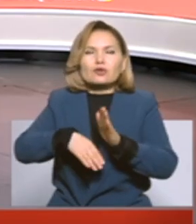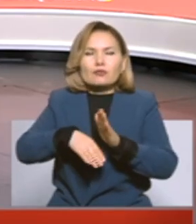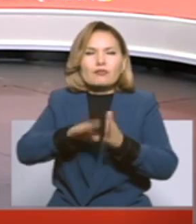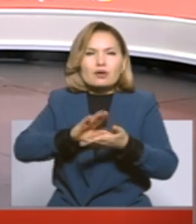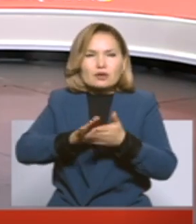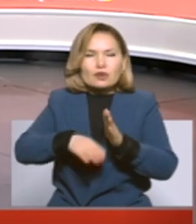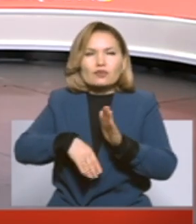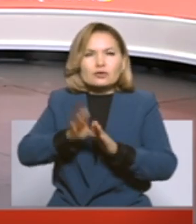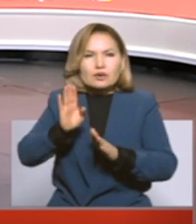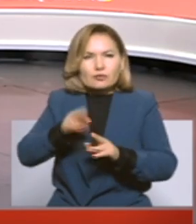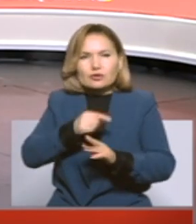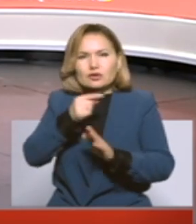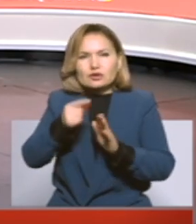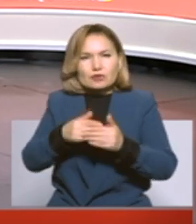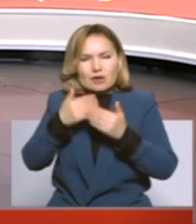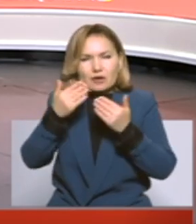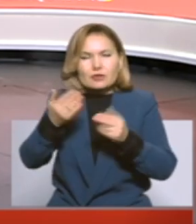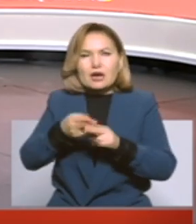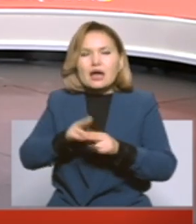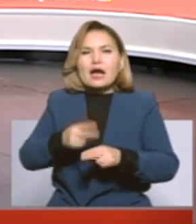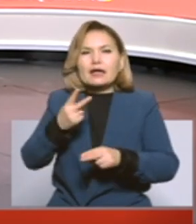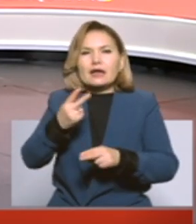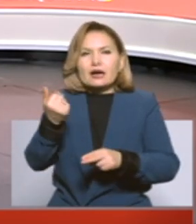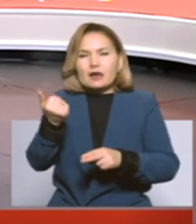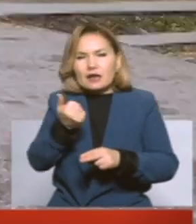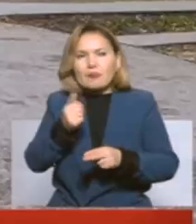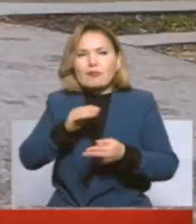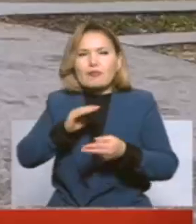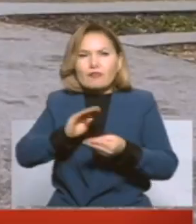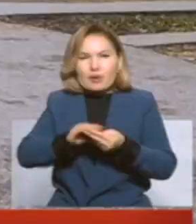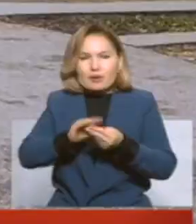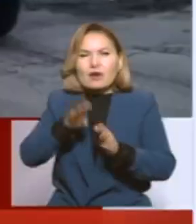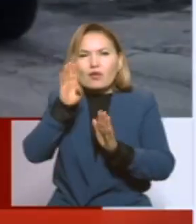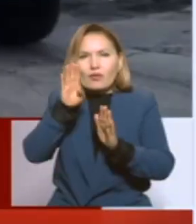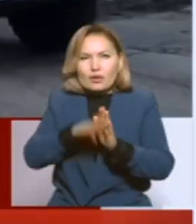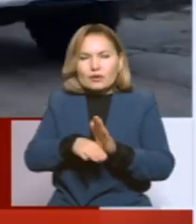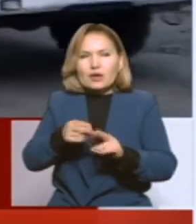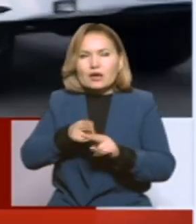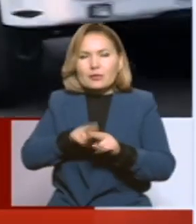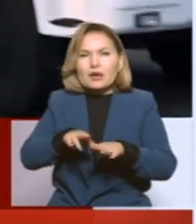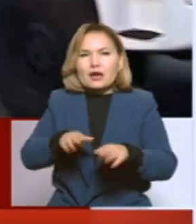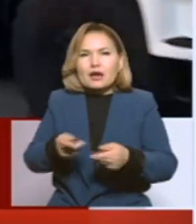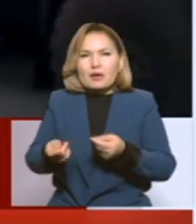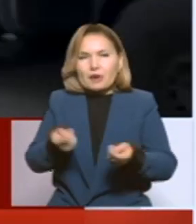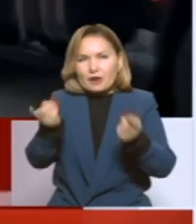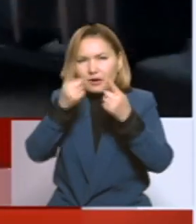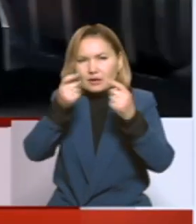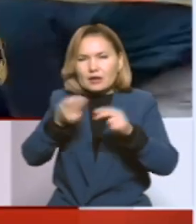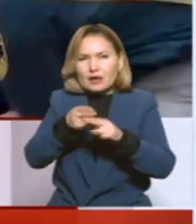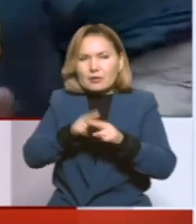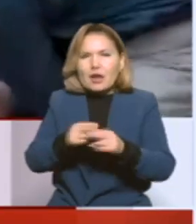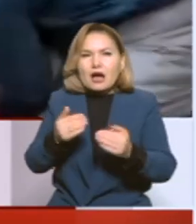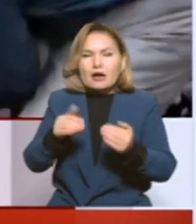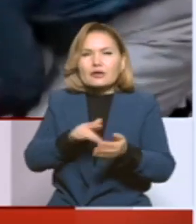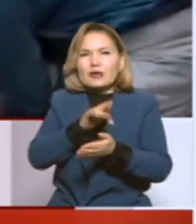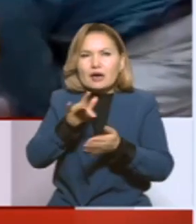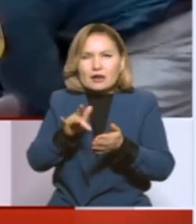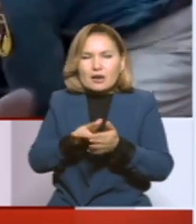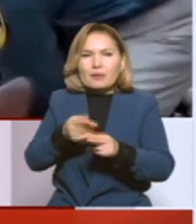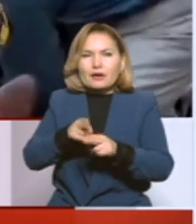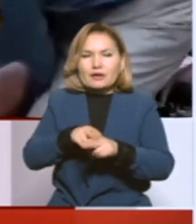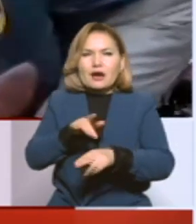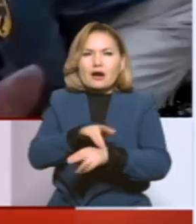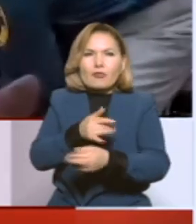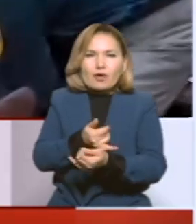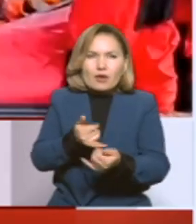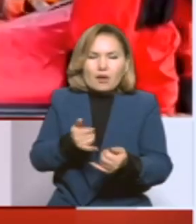екен? Алдағы екі аптада жағдай ұшыға түсуі мүмкін, бұл жергілікті биліктің пікірі. Ал қазір қаланың коммуналдық